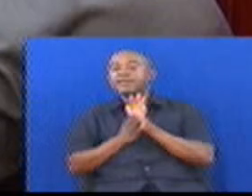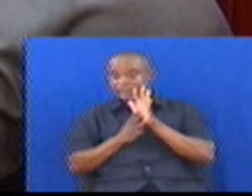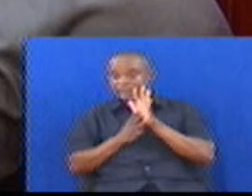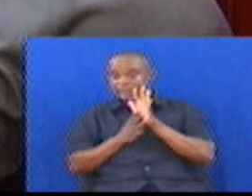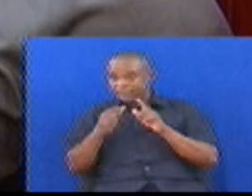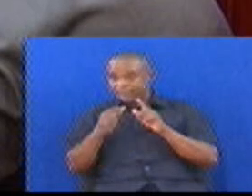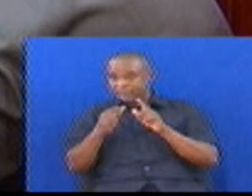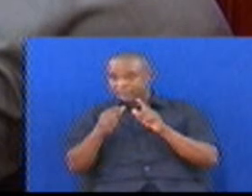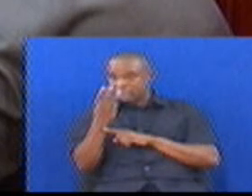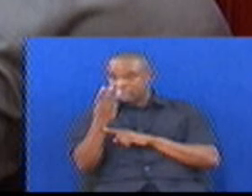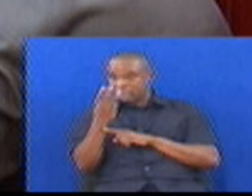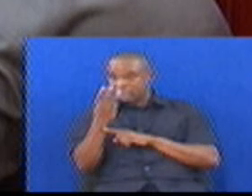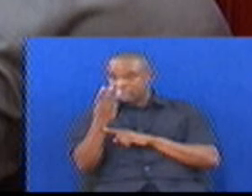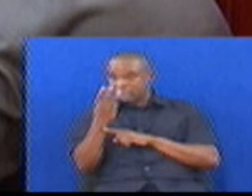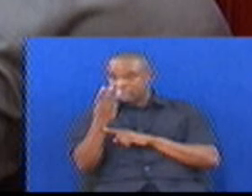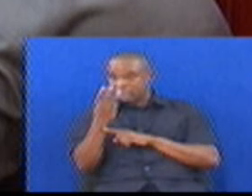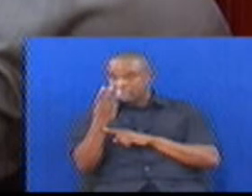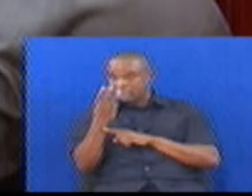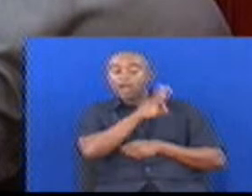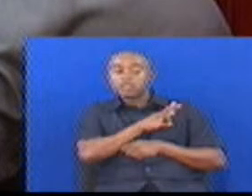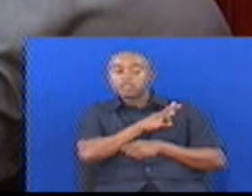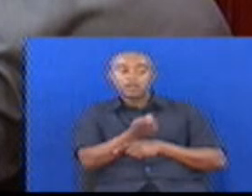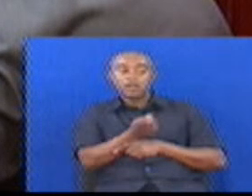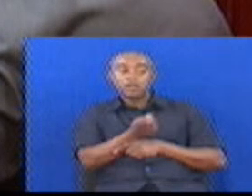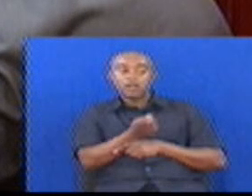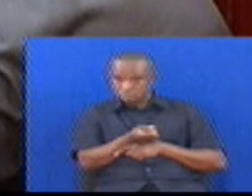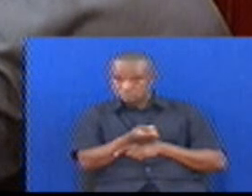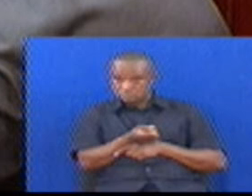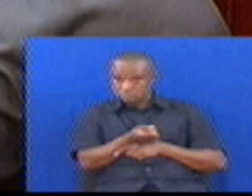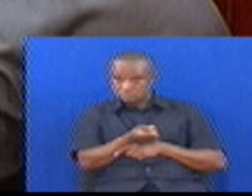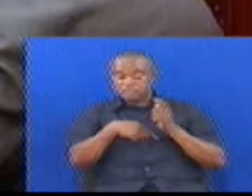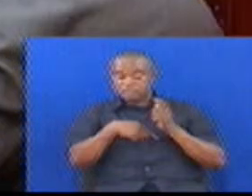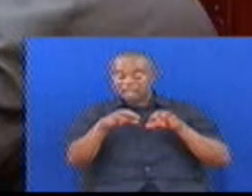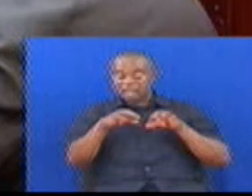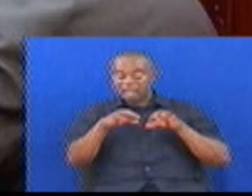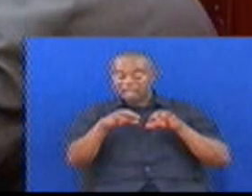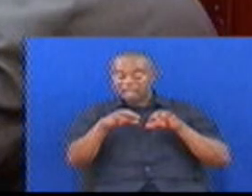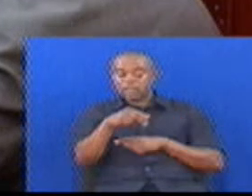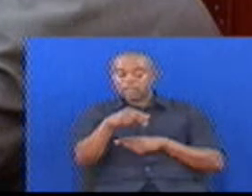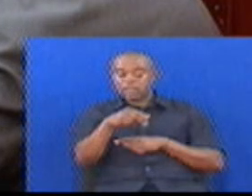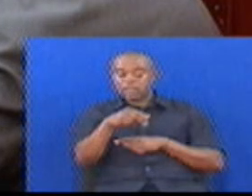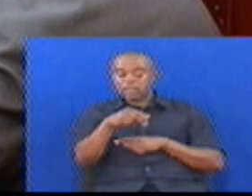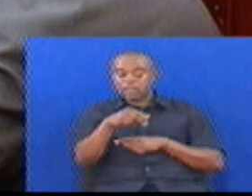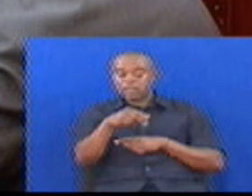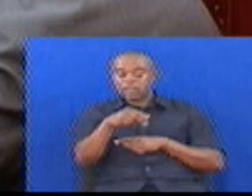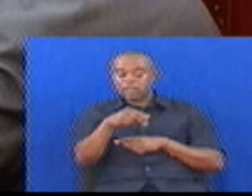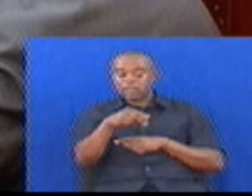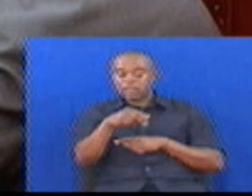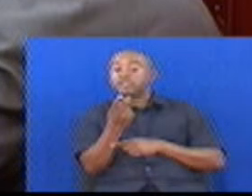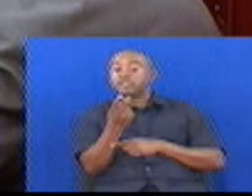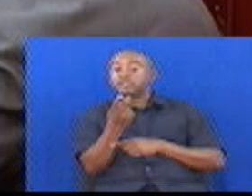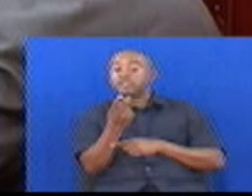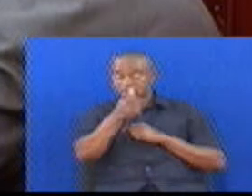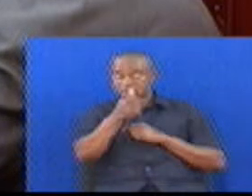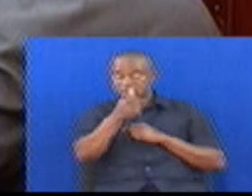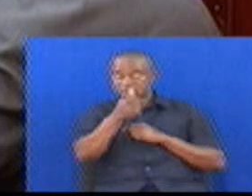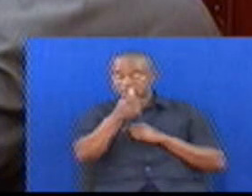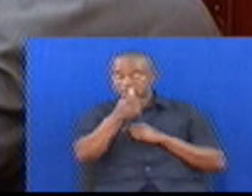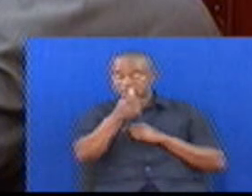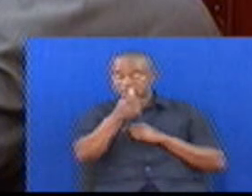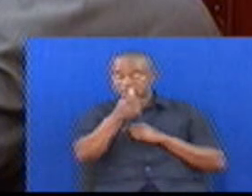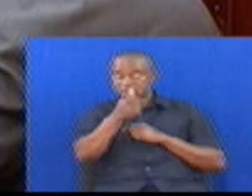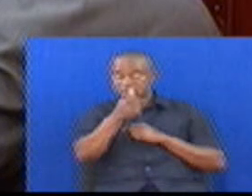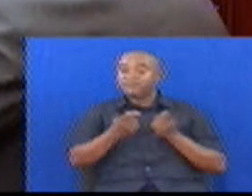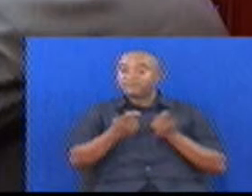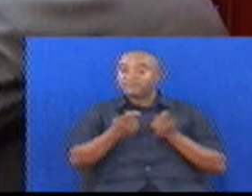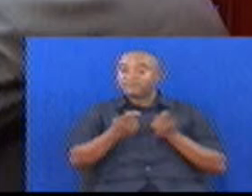8,384 ambayo imezalisha ajira za muda wa kwa kaya 230,738 Tanzania bara, na